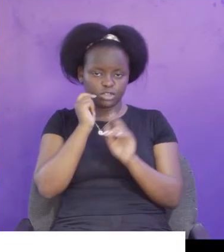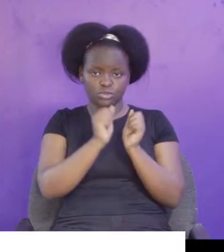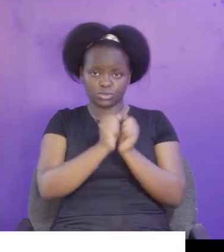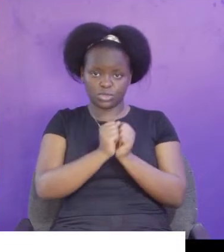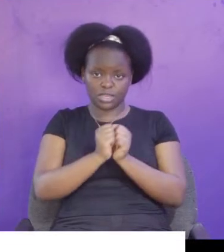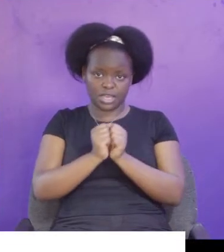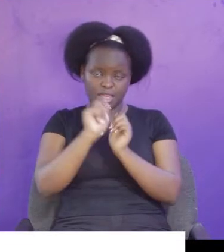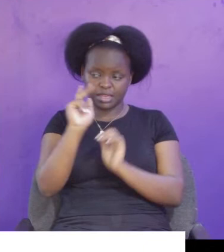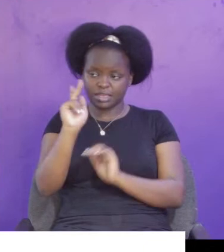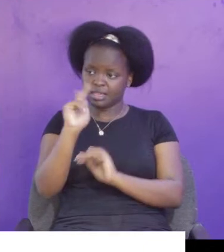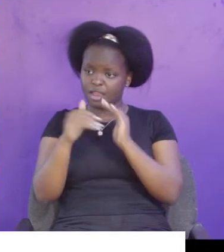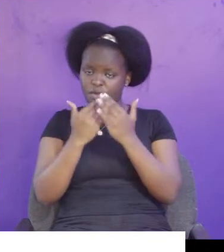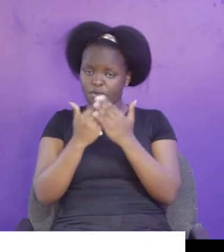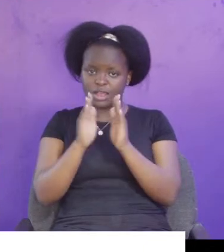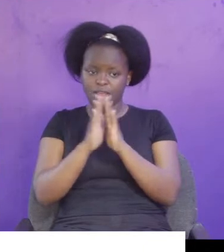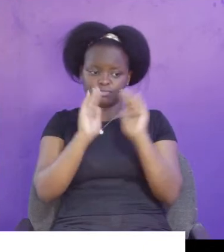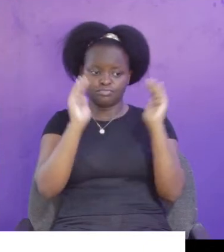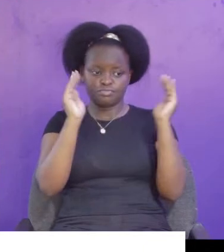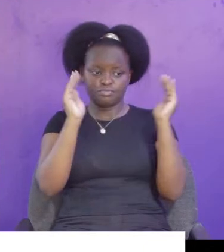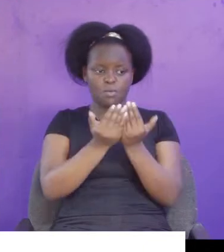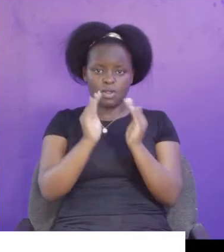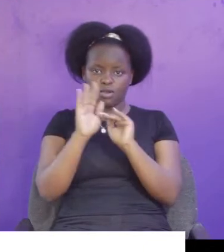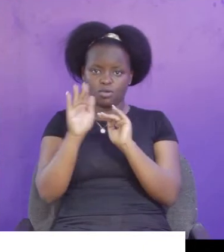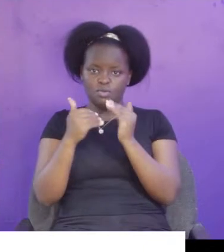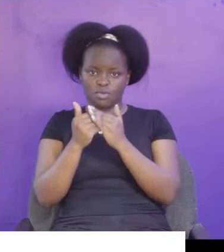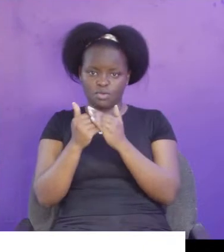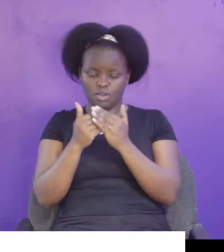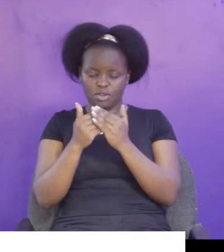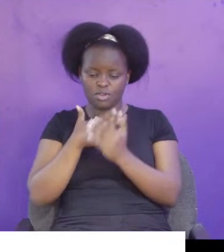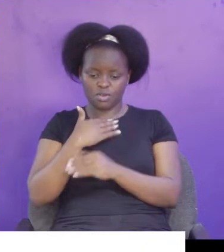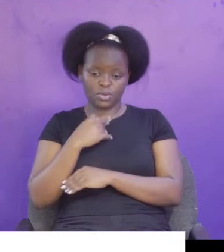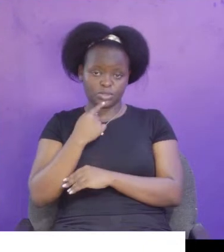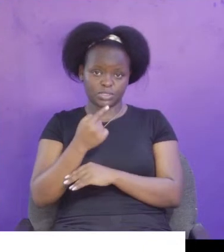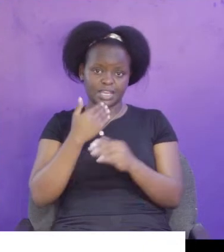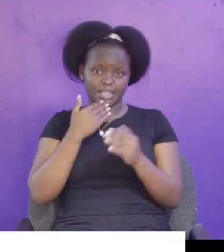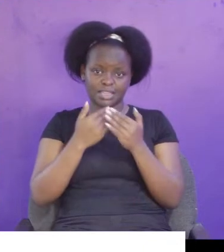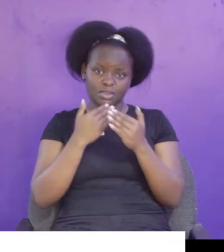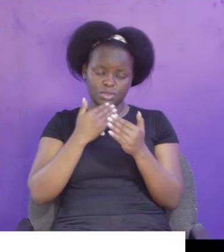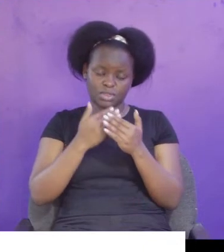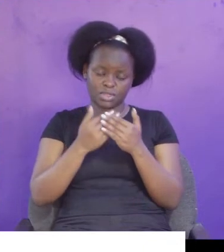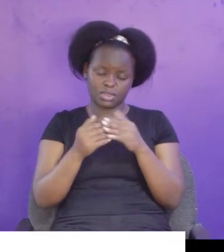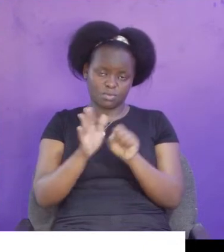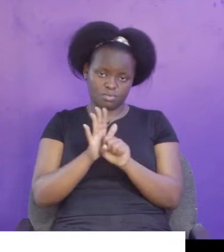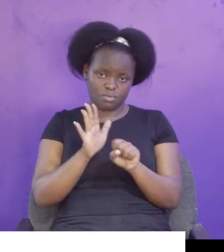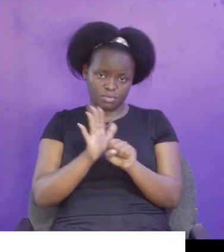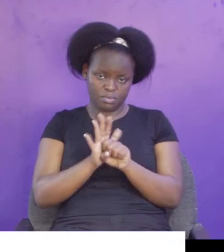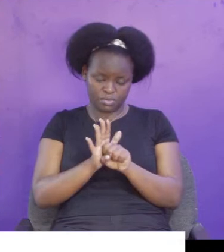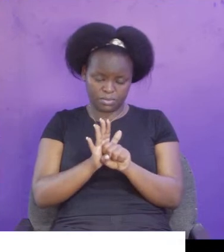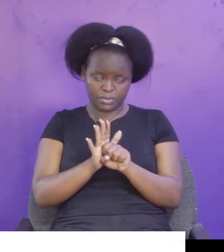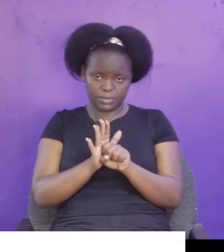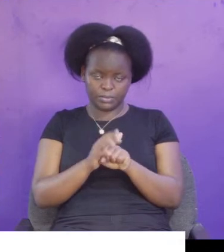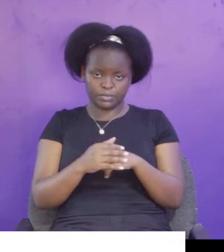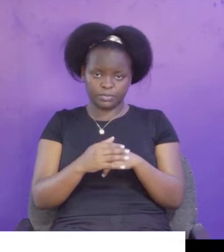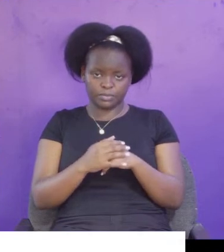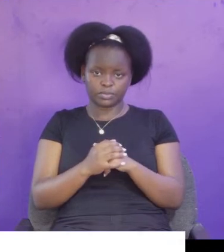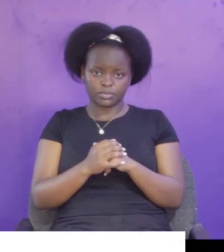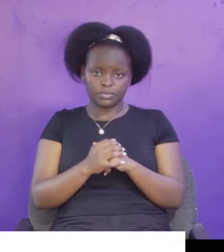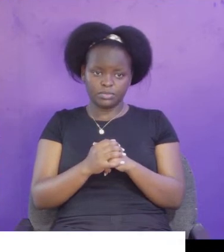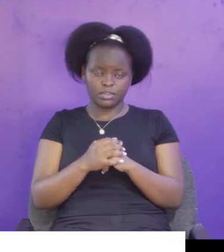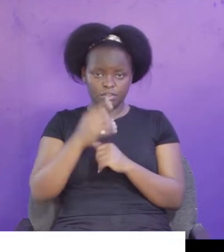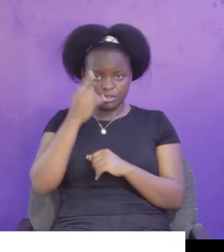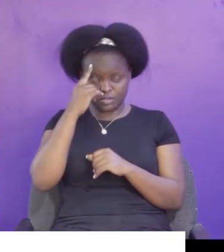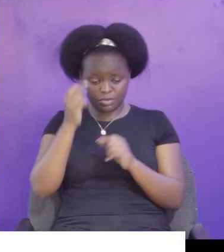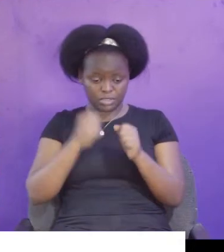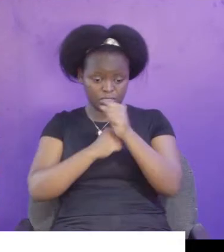dunia mzima. Nataka tu kusema asanteni sana kwa kusimama na sisi,